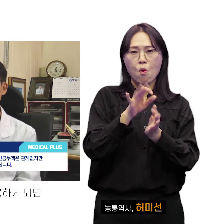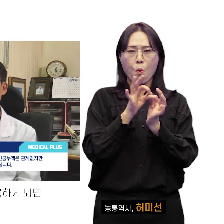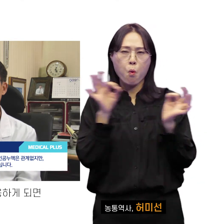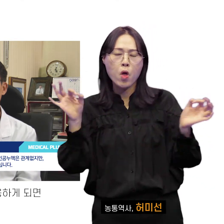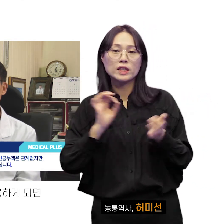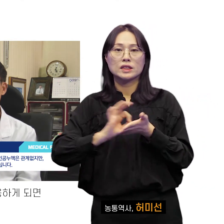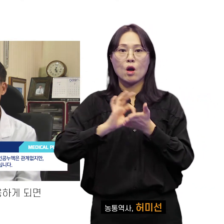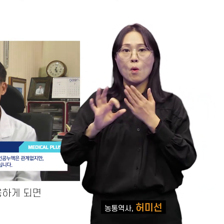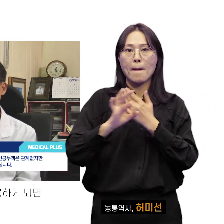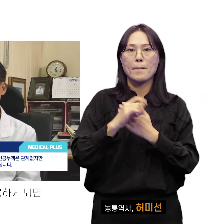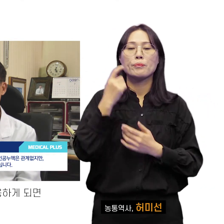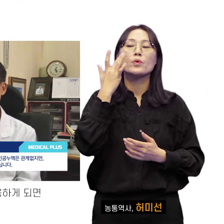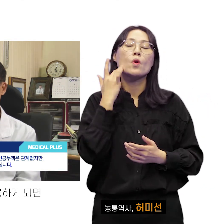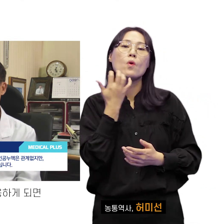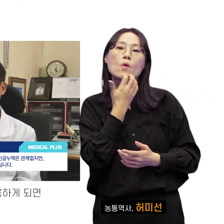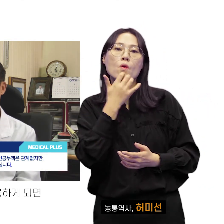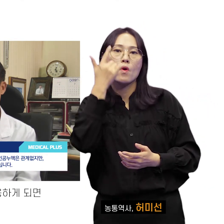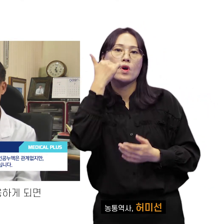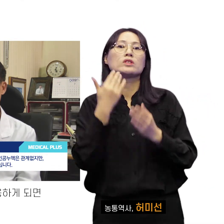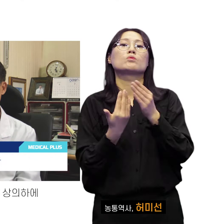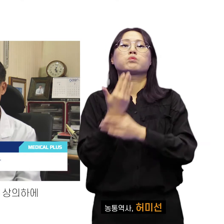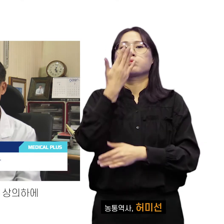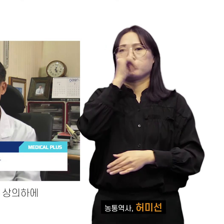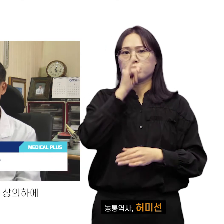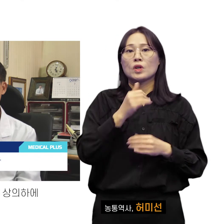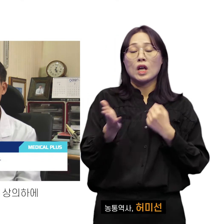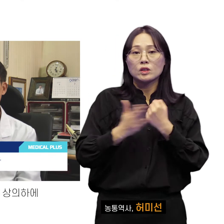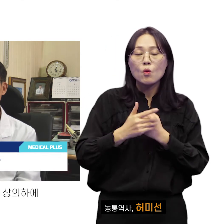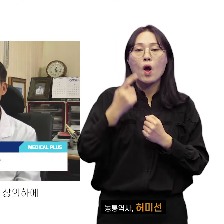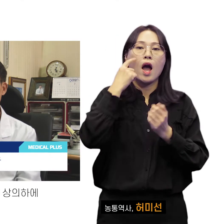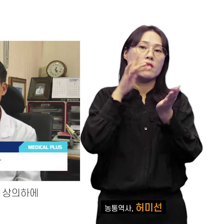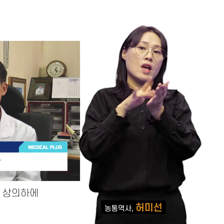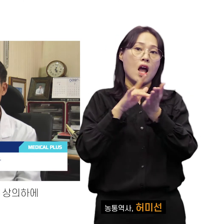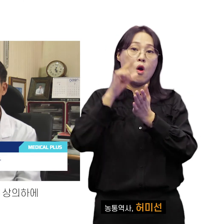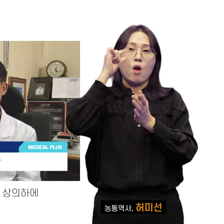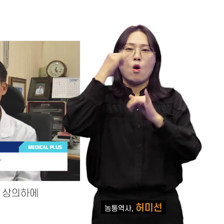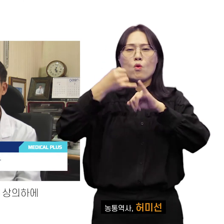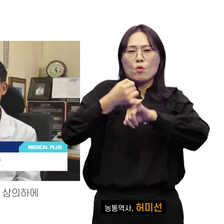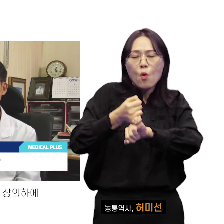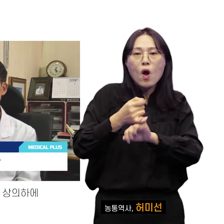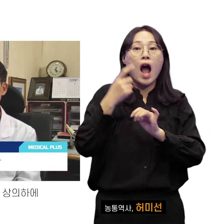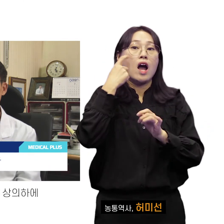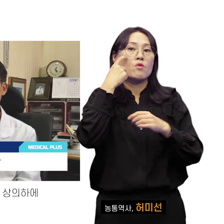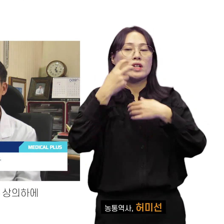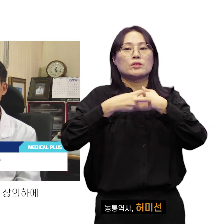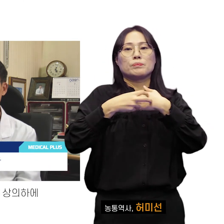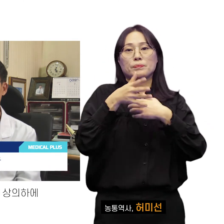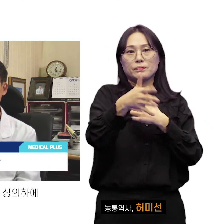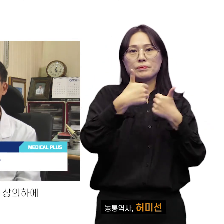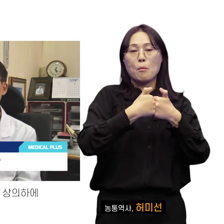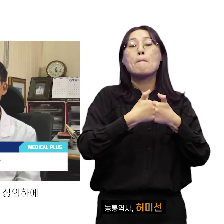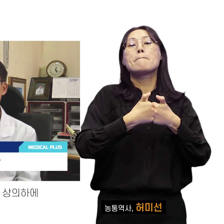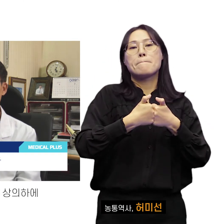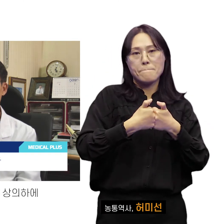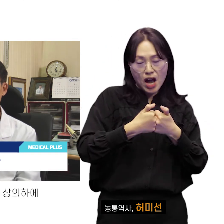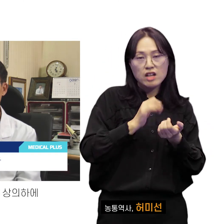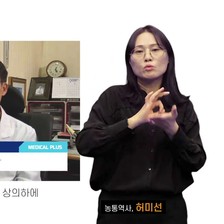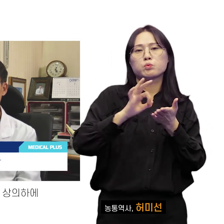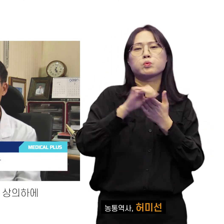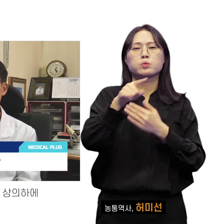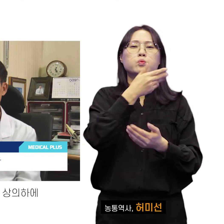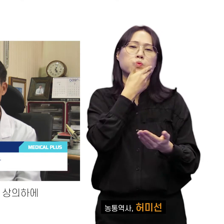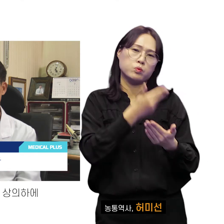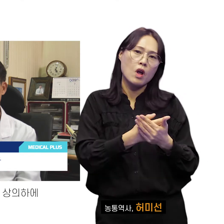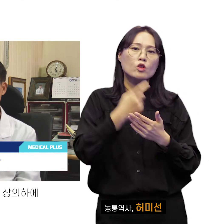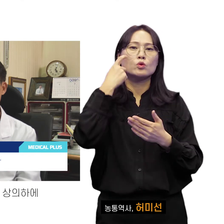되면 녹내장이 발생할 수 있으십니다. 그래서 안약은 반드시 안과 전문의와 상의하에 사용하시는